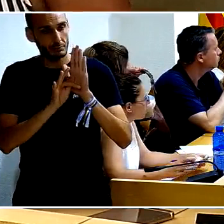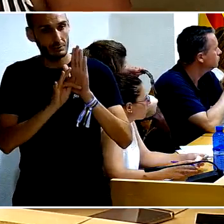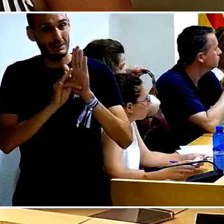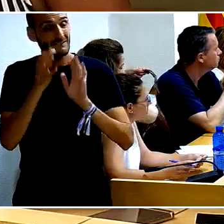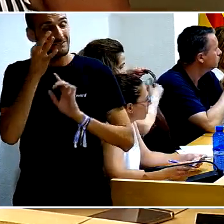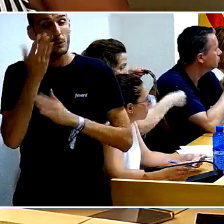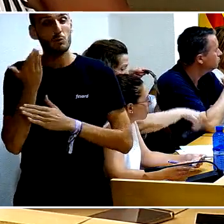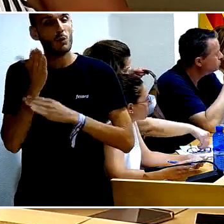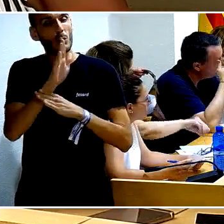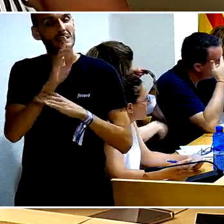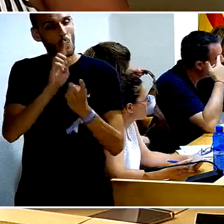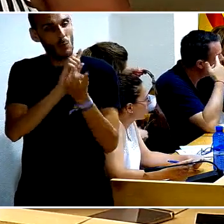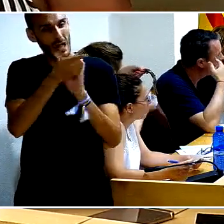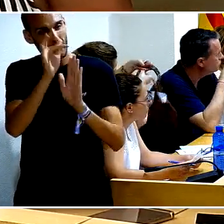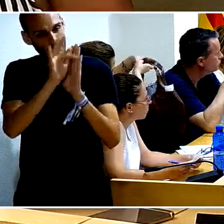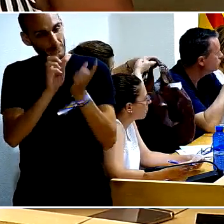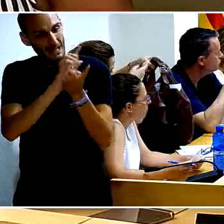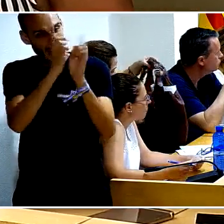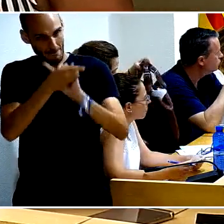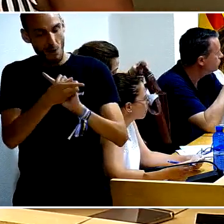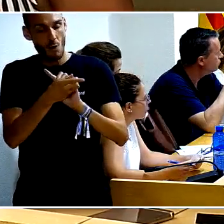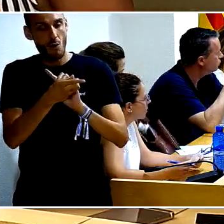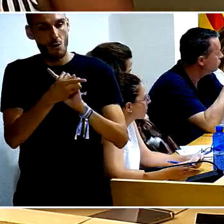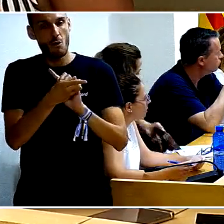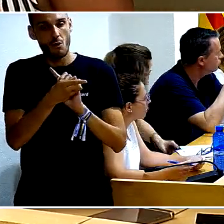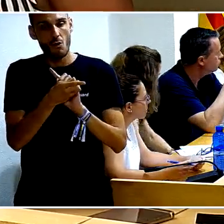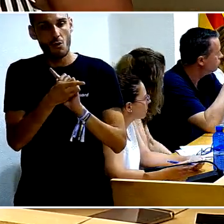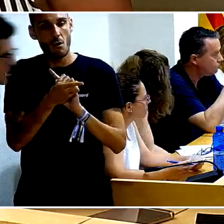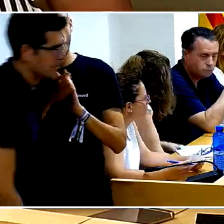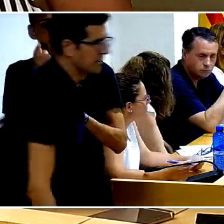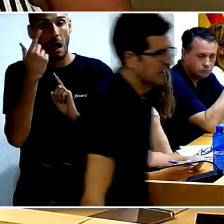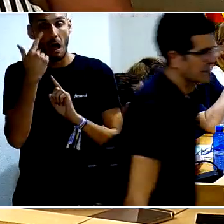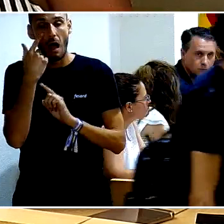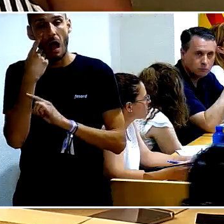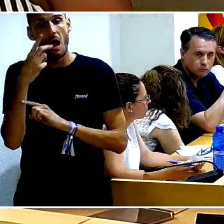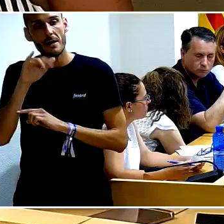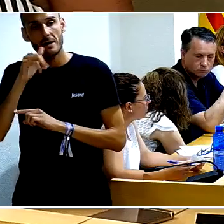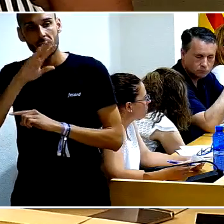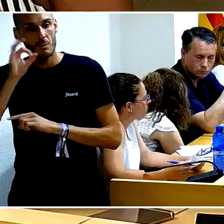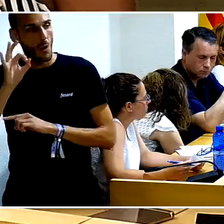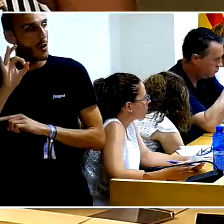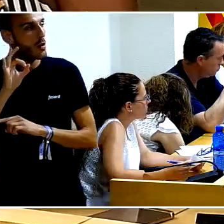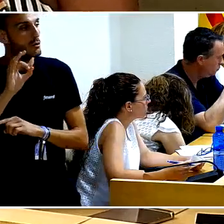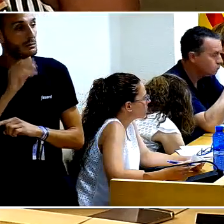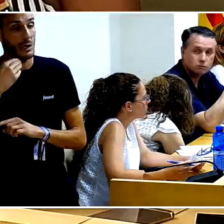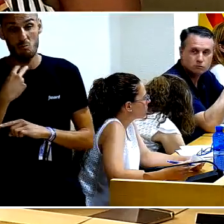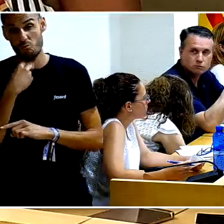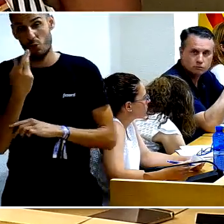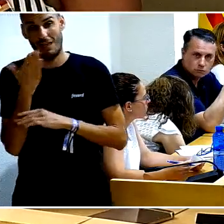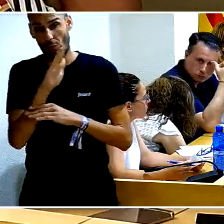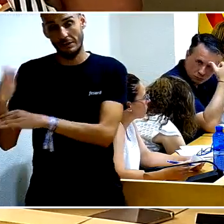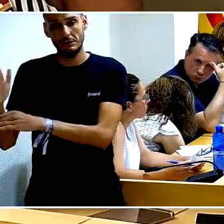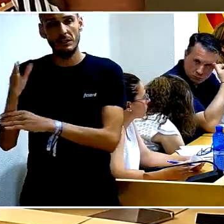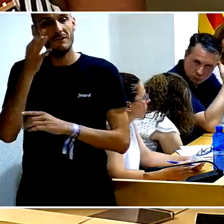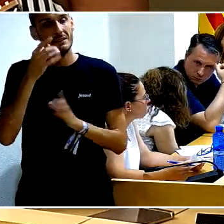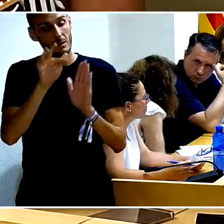un xicot de canvi als diferents portaveus, si Vicent Ibor i la resta de portaveus, que seria